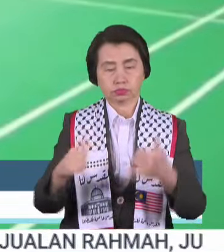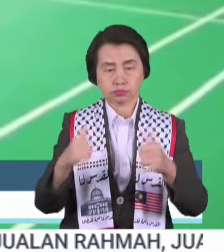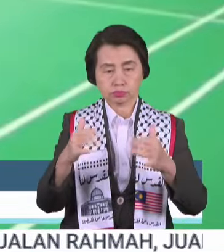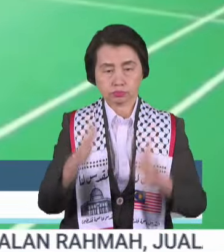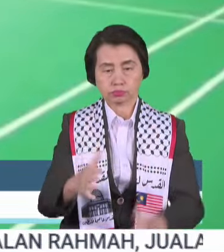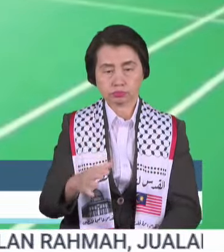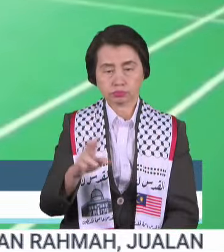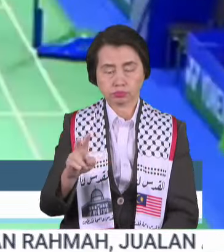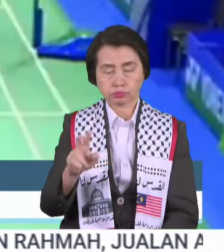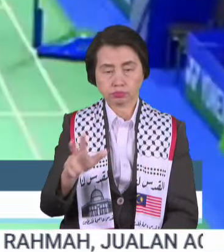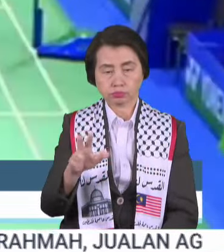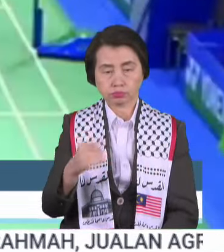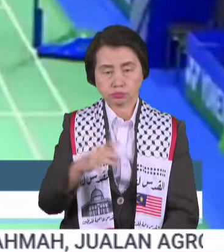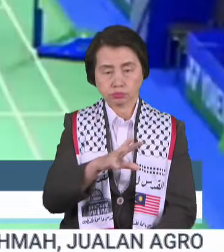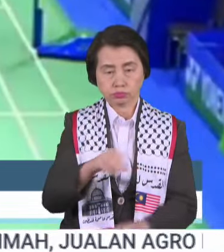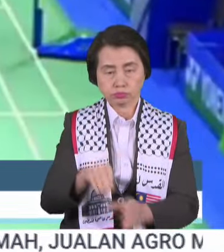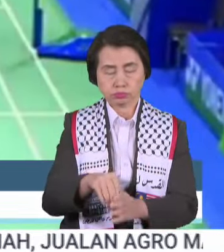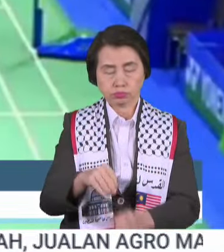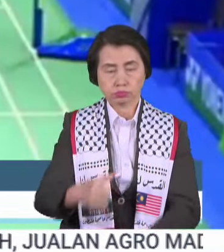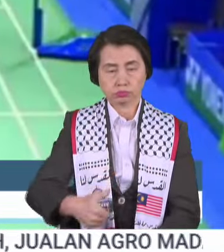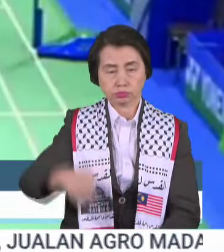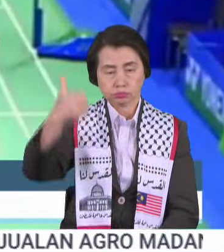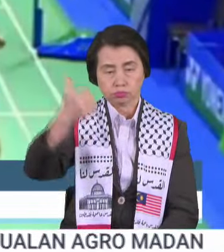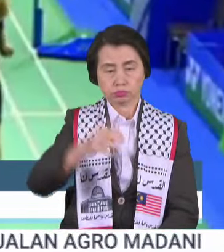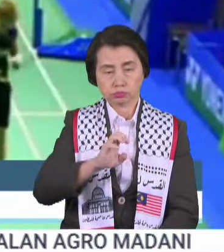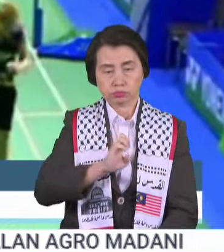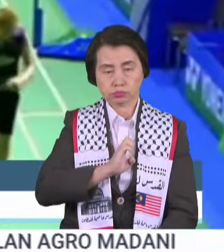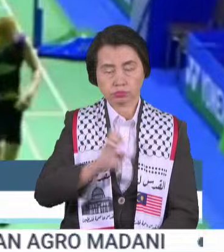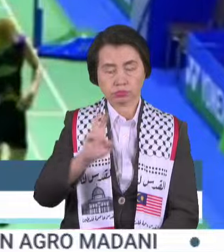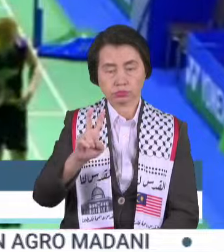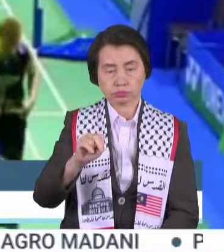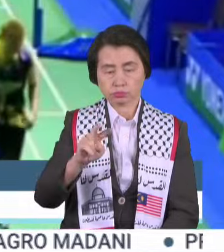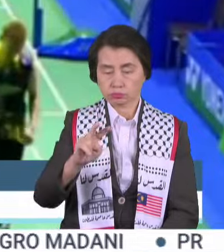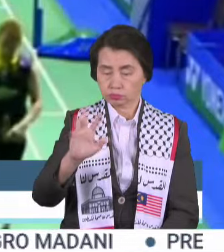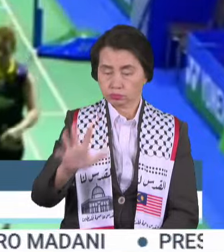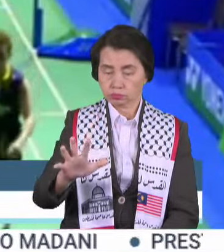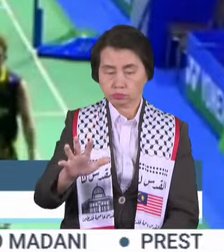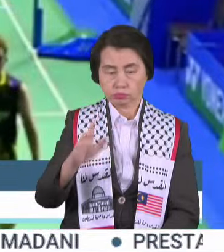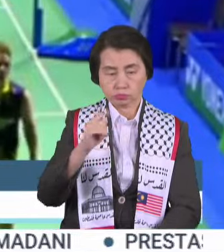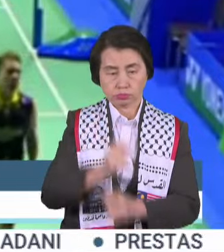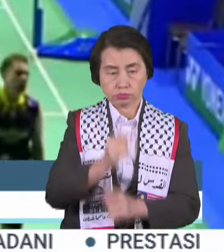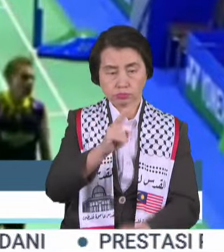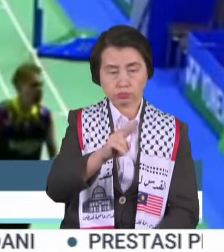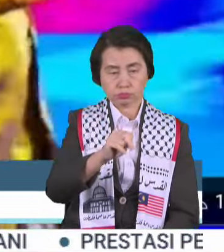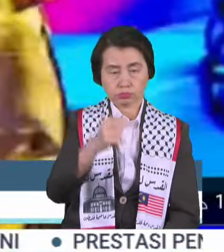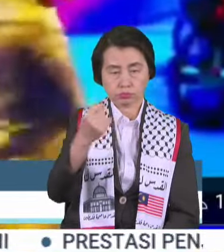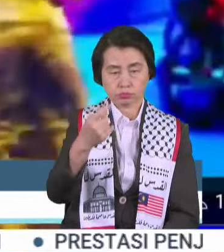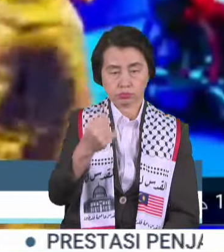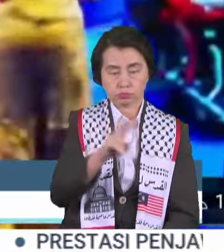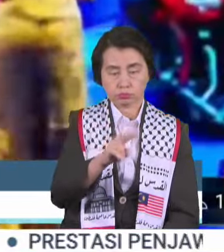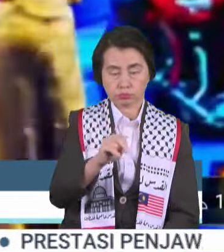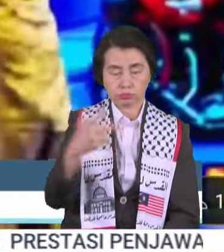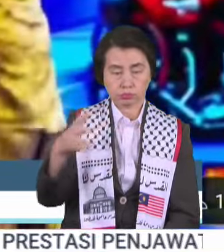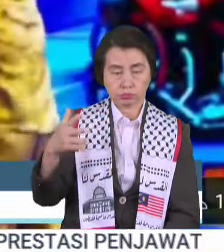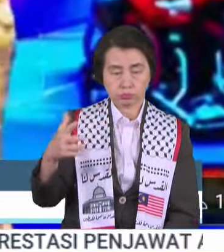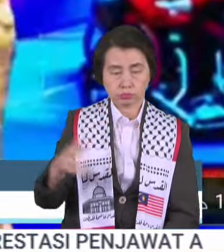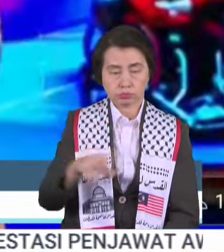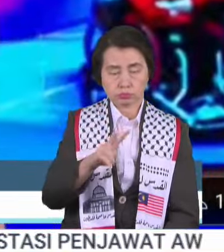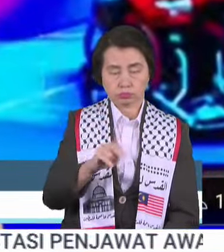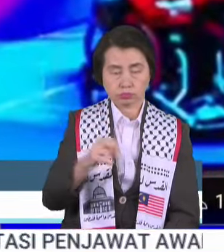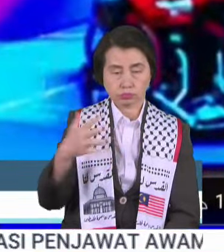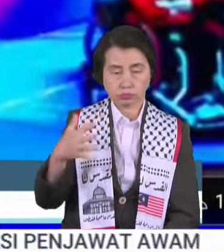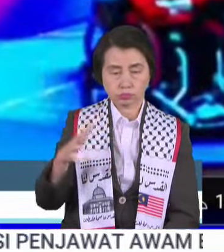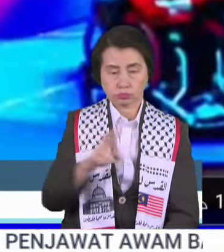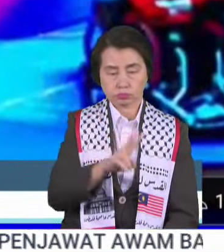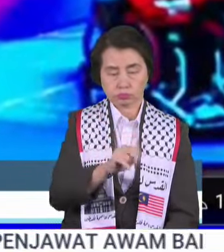berusia 3 penonton itu turut merangkul gelaran juara pada edisi 2005, 2007, 2011, 2013,